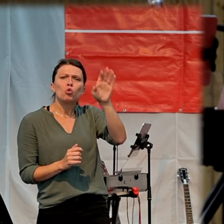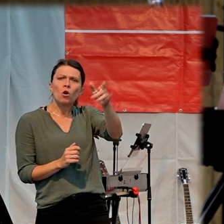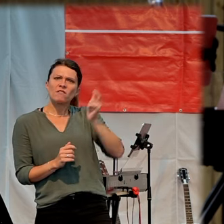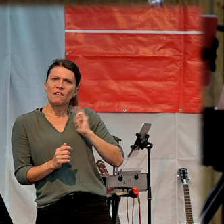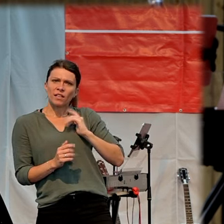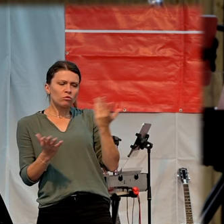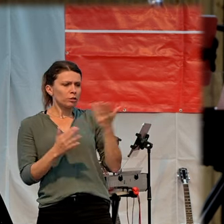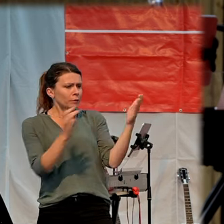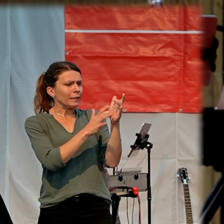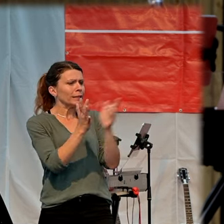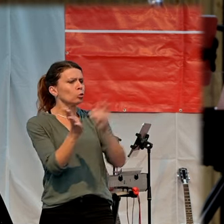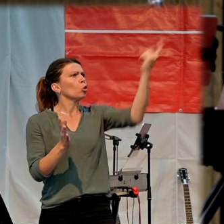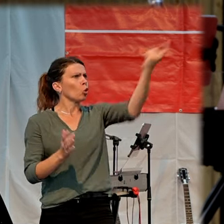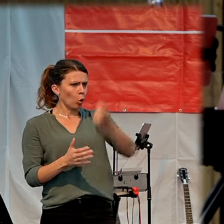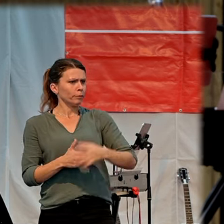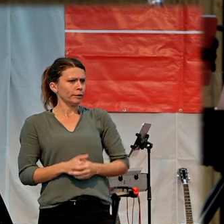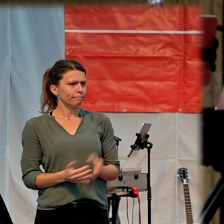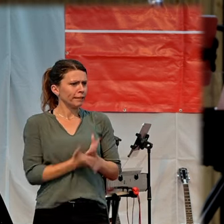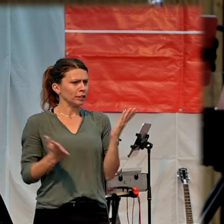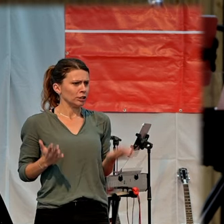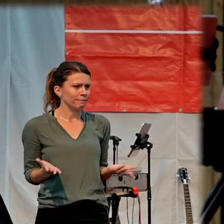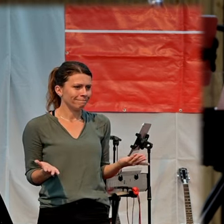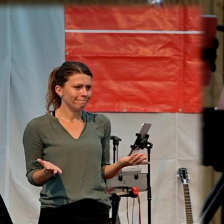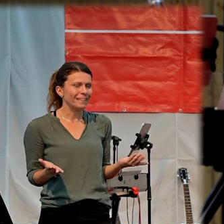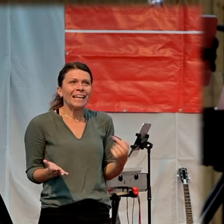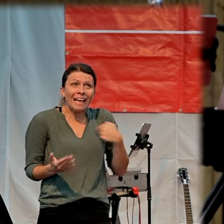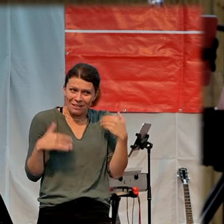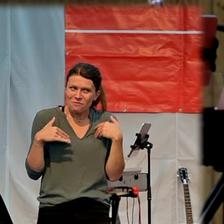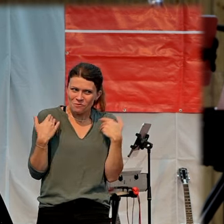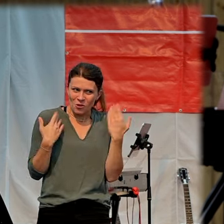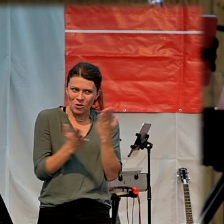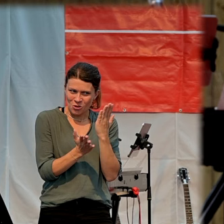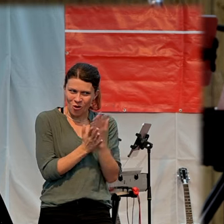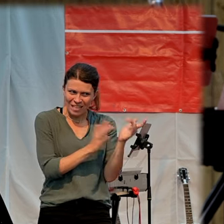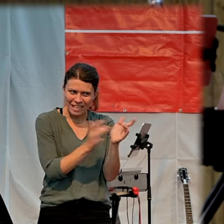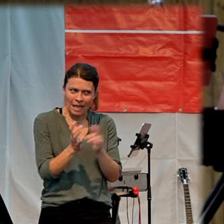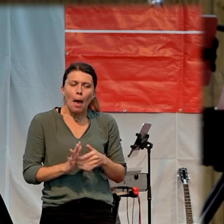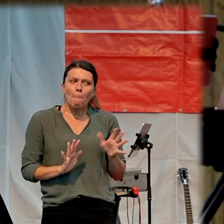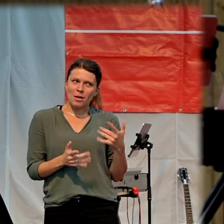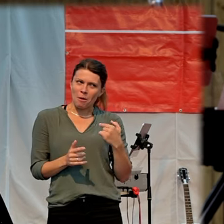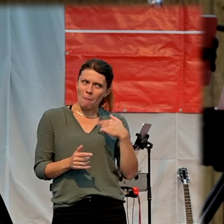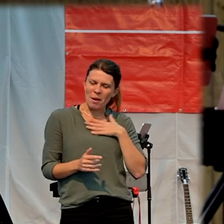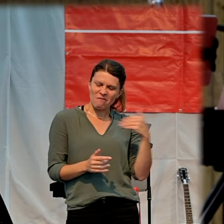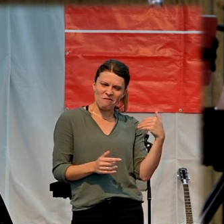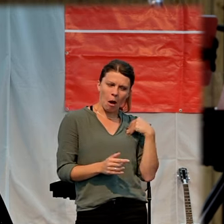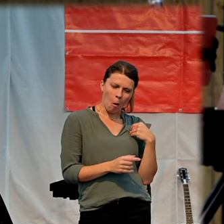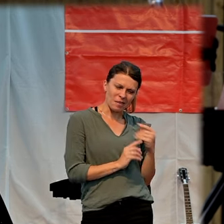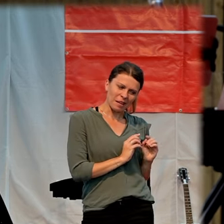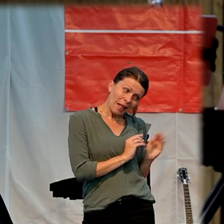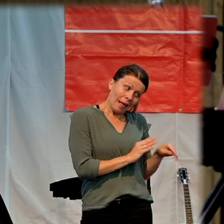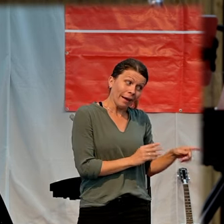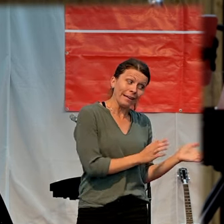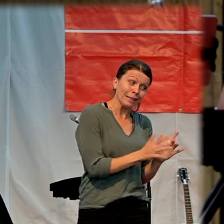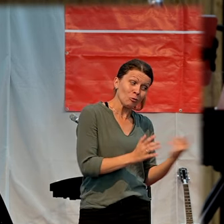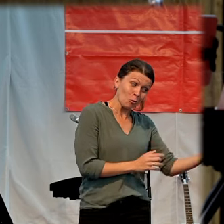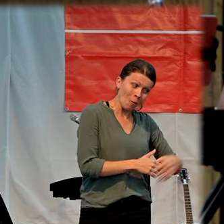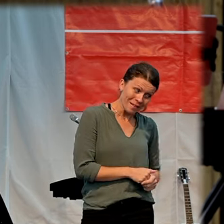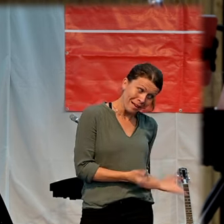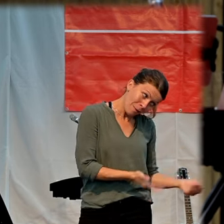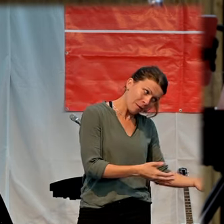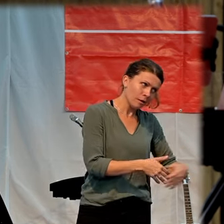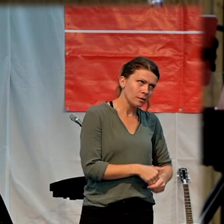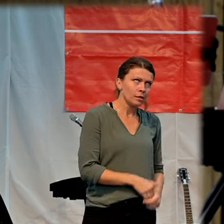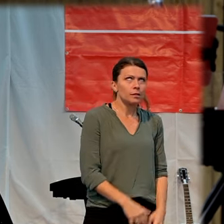stimmt's? Ja, ich freue mich jeden Tag drauf. Manchmal gehe ich meiner Frau auf den Wecker, aber ist auch okay. Ja, ich stehe auf und